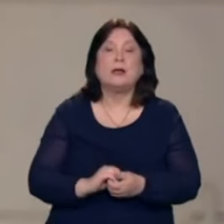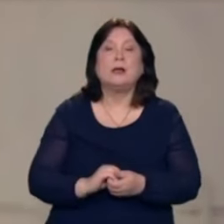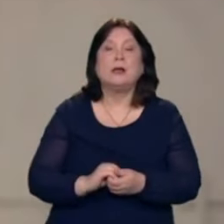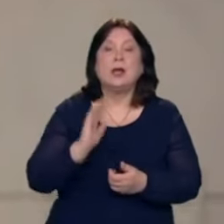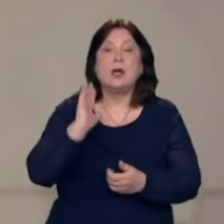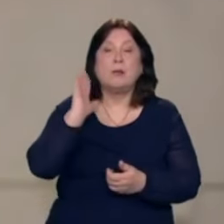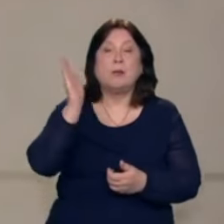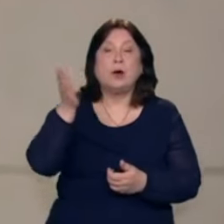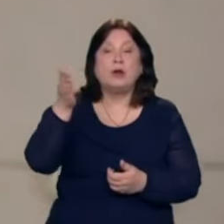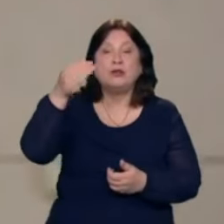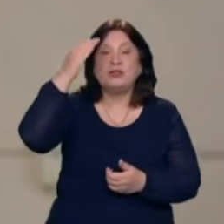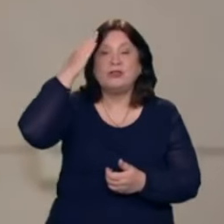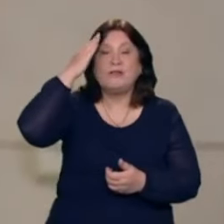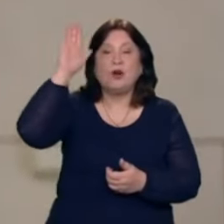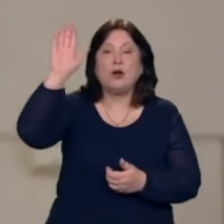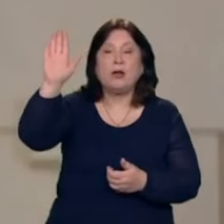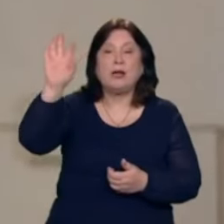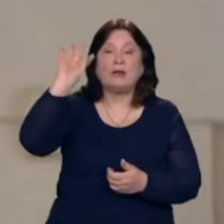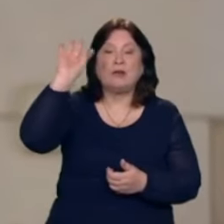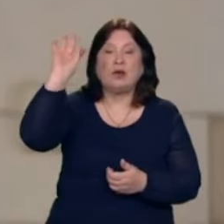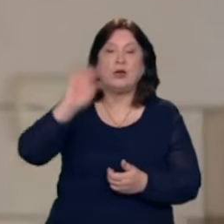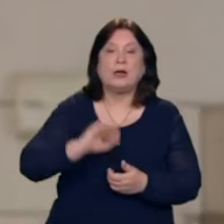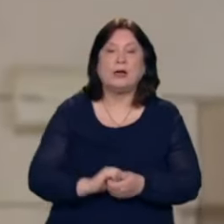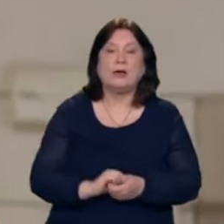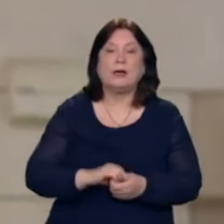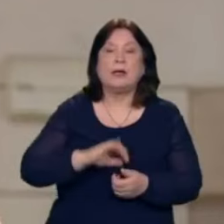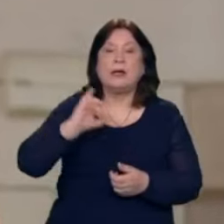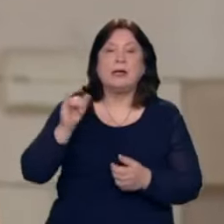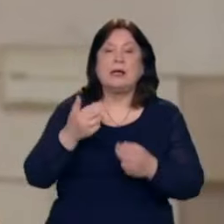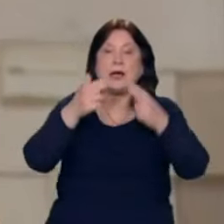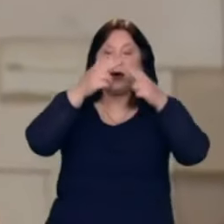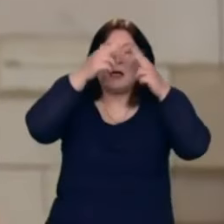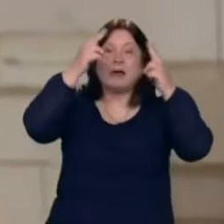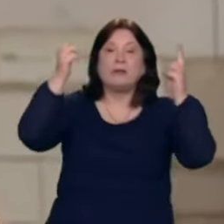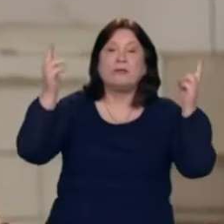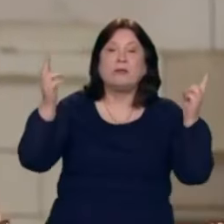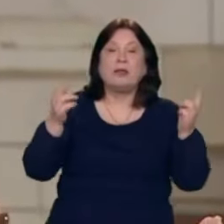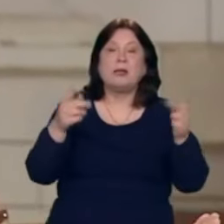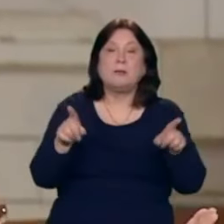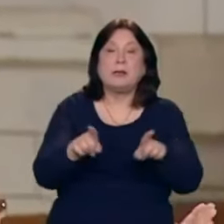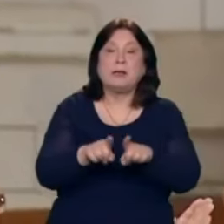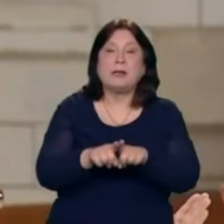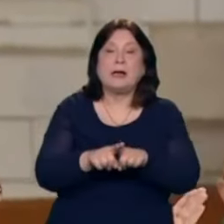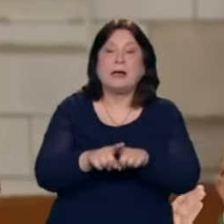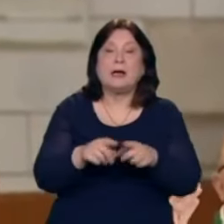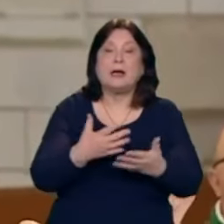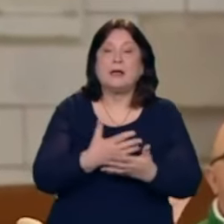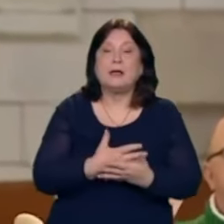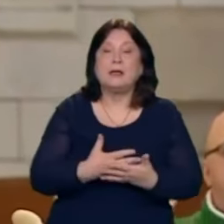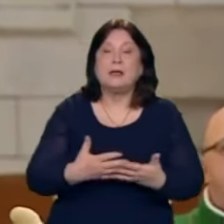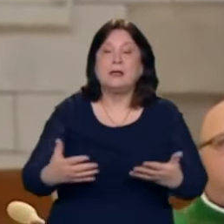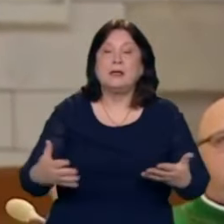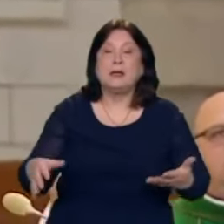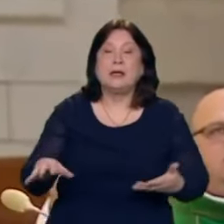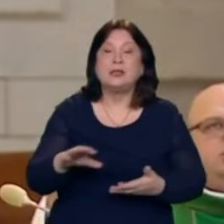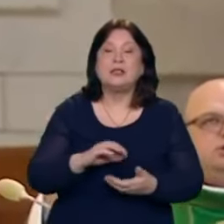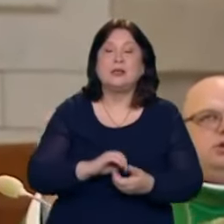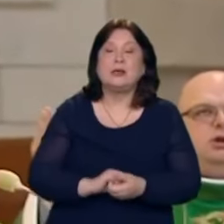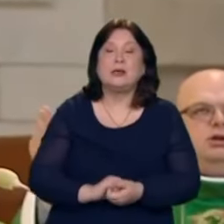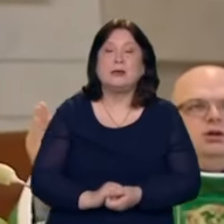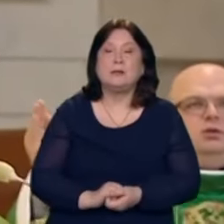twoje bądź wola twoja jako w niebie tak i